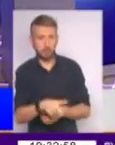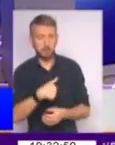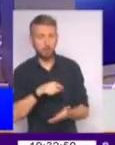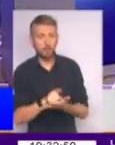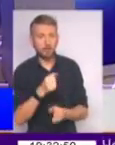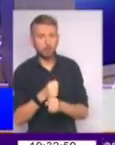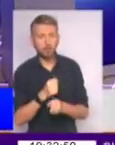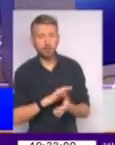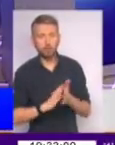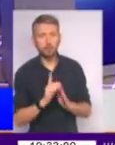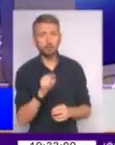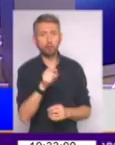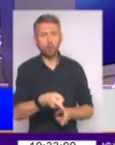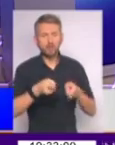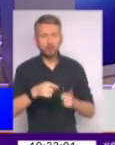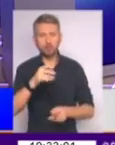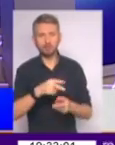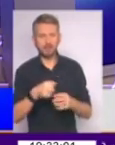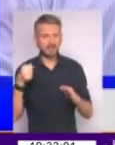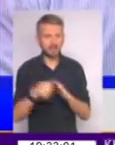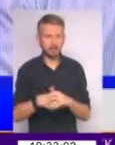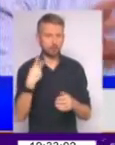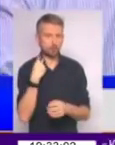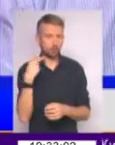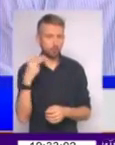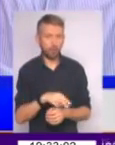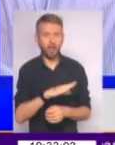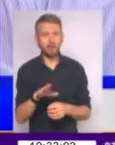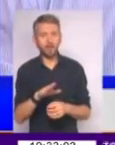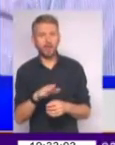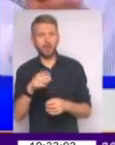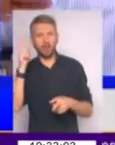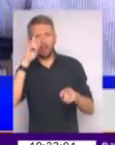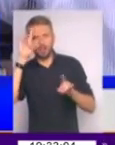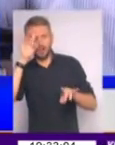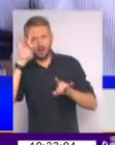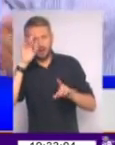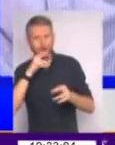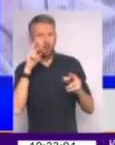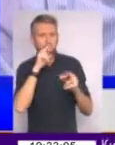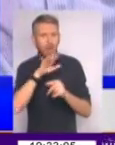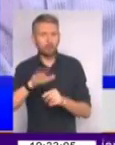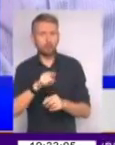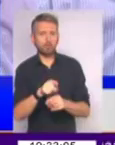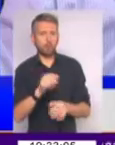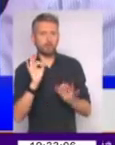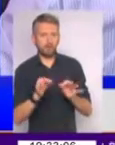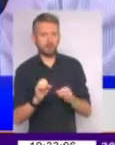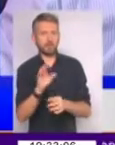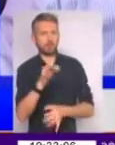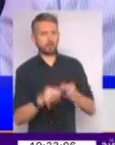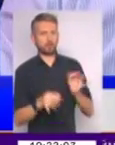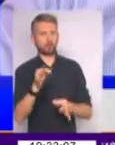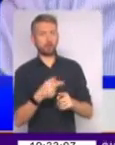зробити умови, щоб його дійсно засадити в тюрму, а не наробити із похоття помилок, щоб потім його виправдали європейські суди. Зрозуміло. Оце